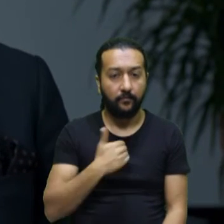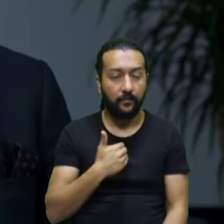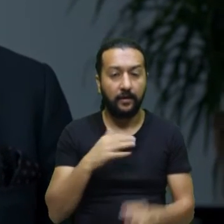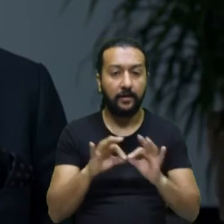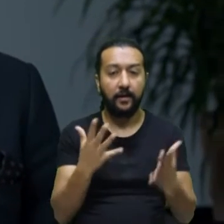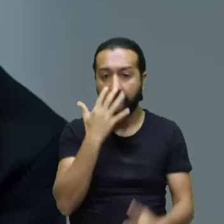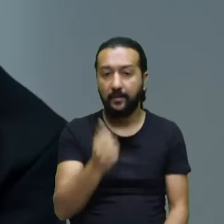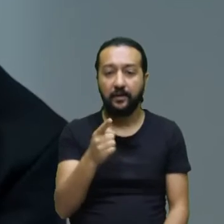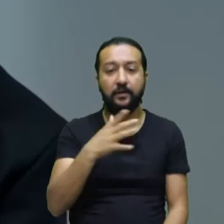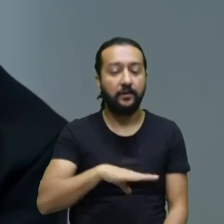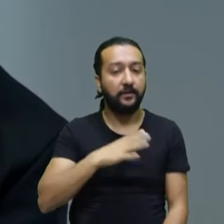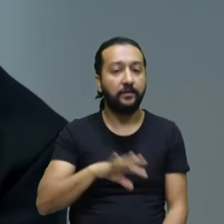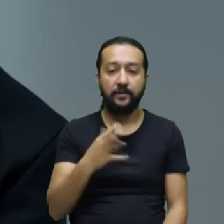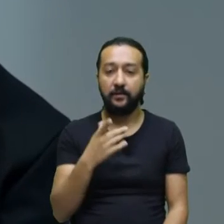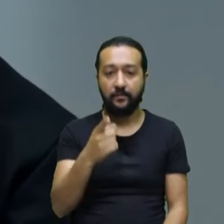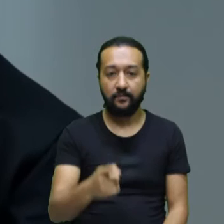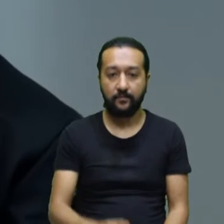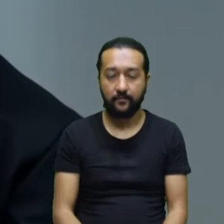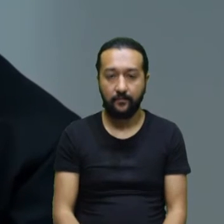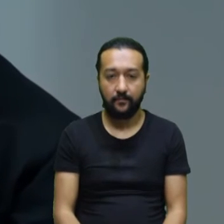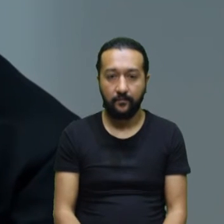Benden beklediğiniz nedir?